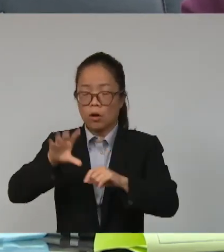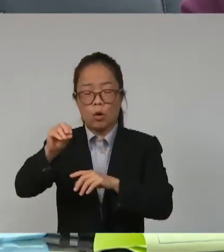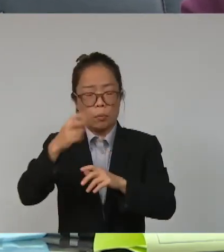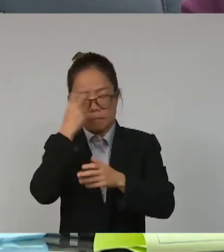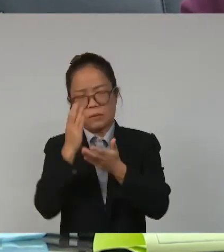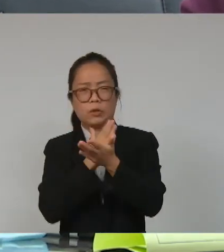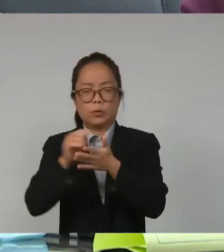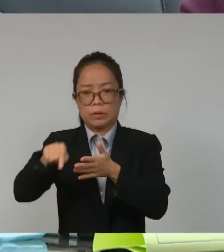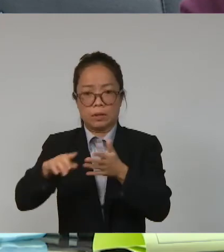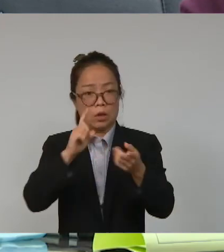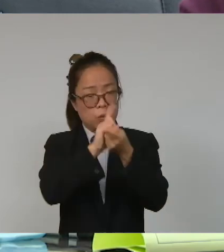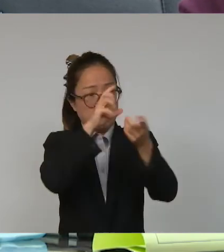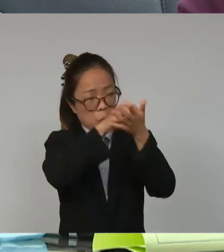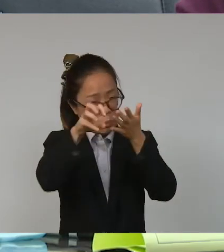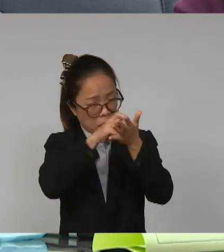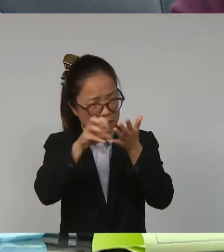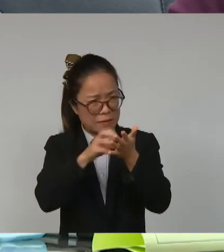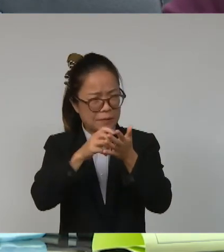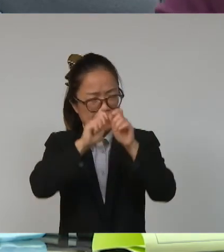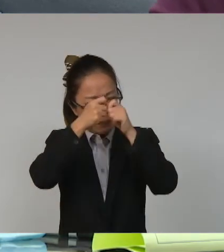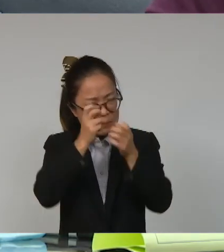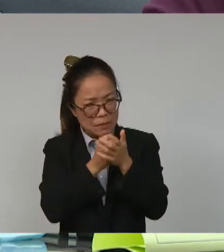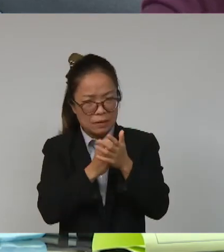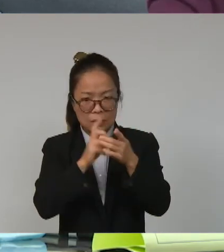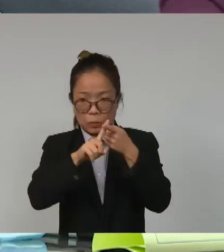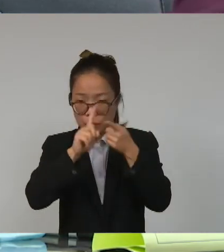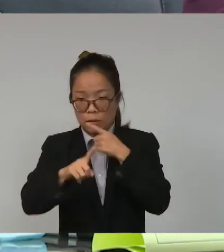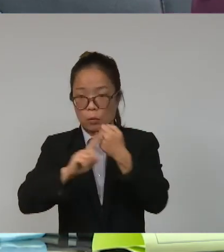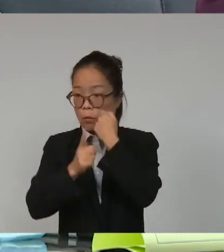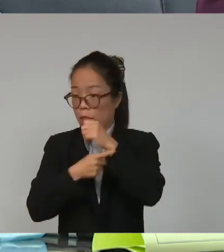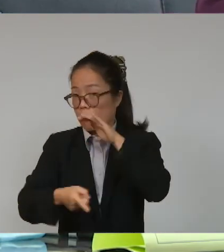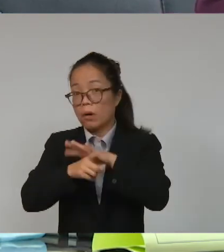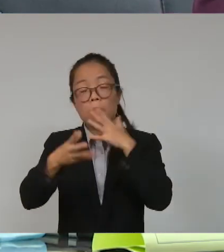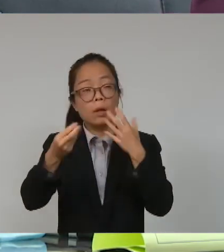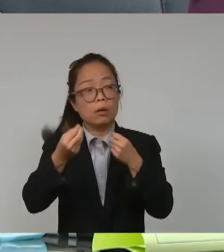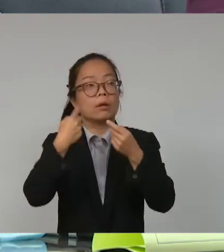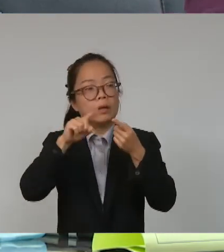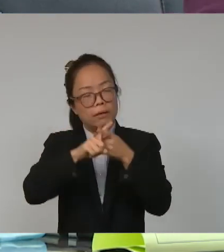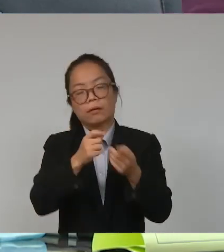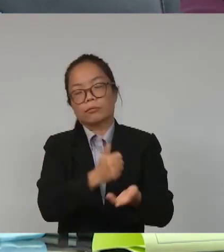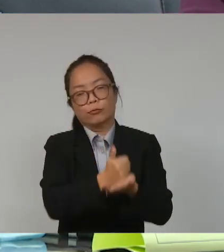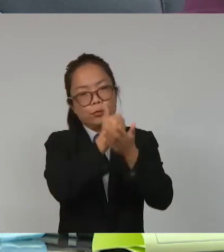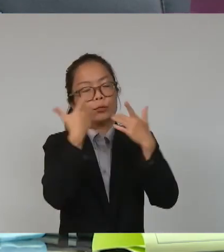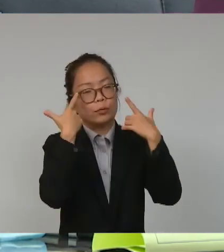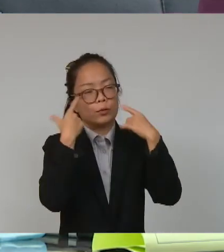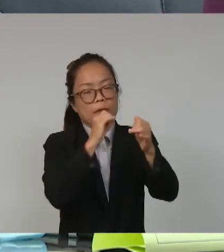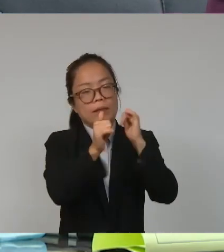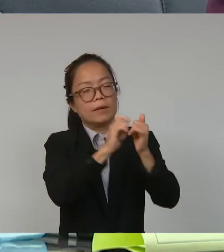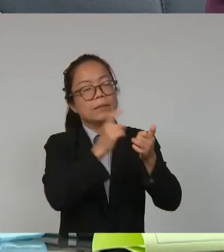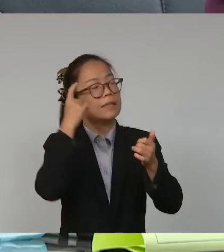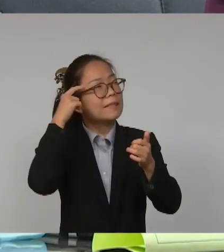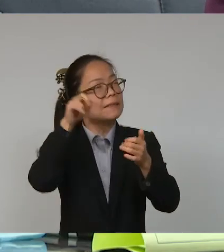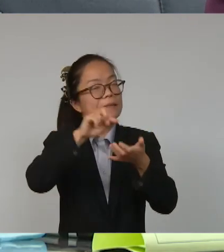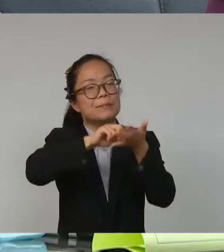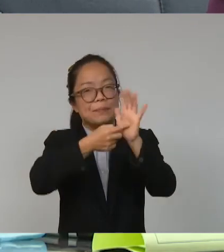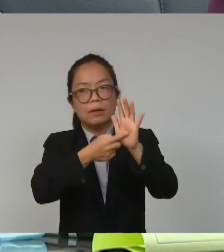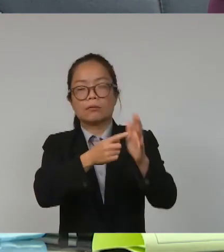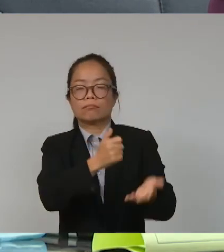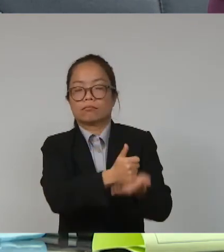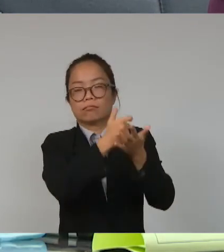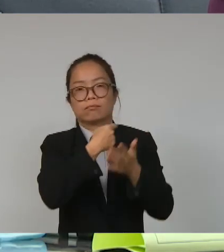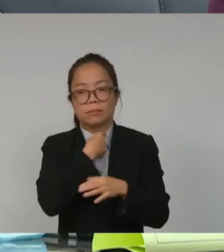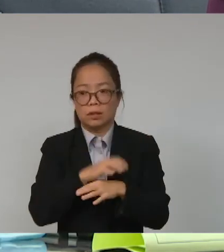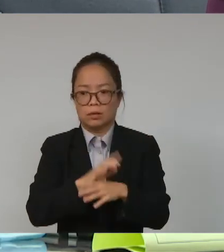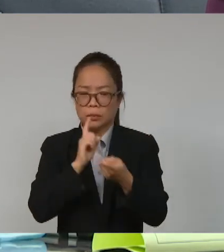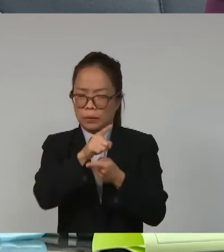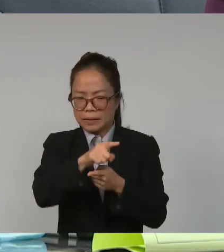达是不是妥当，如果不涉及违法的问题，那应该要尊重人民的这样一个意见的表达了哈，就